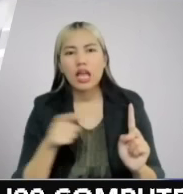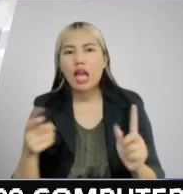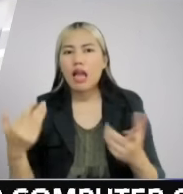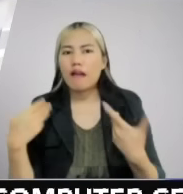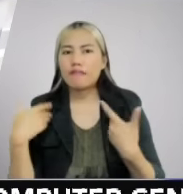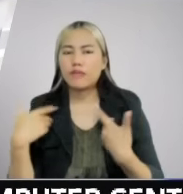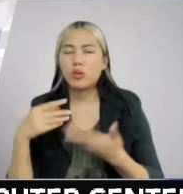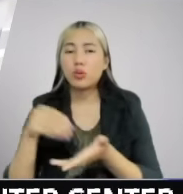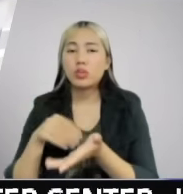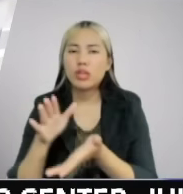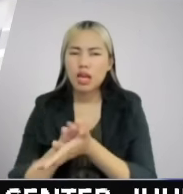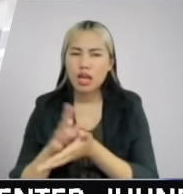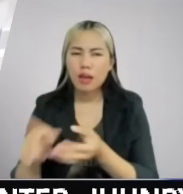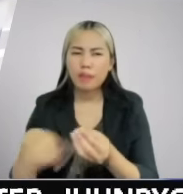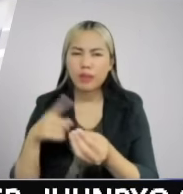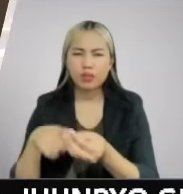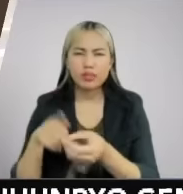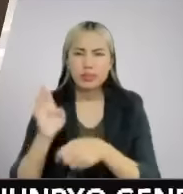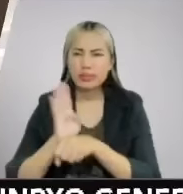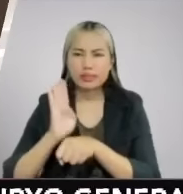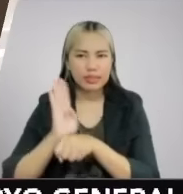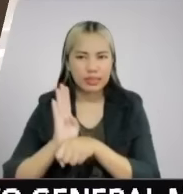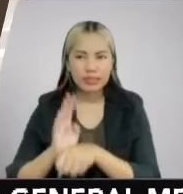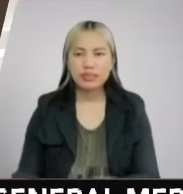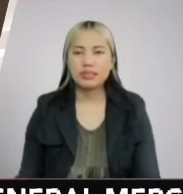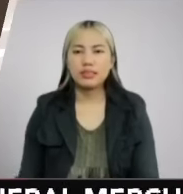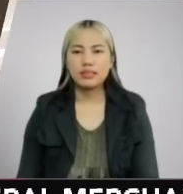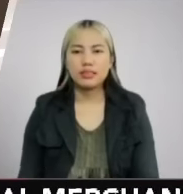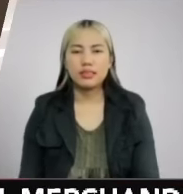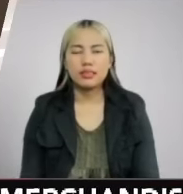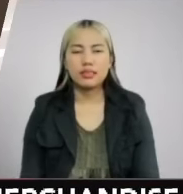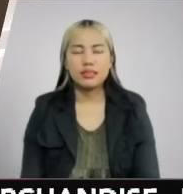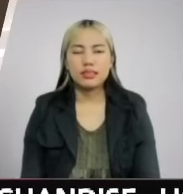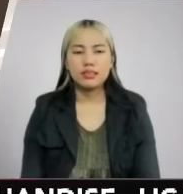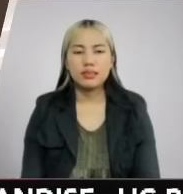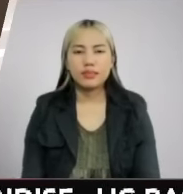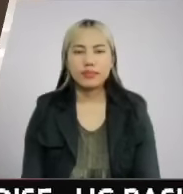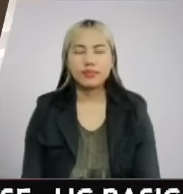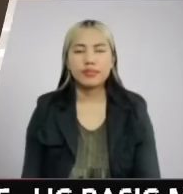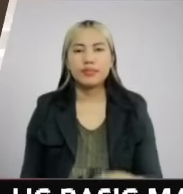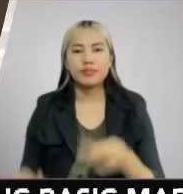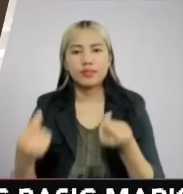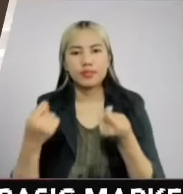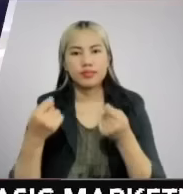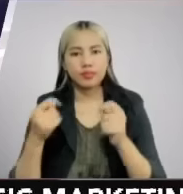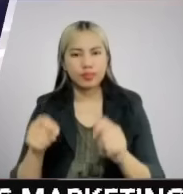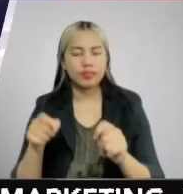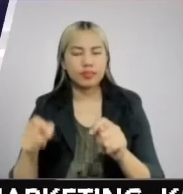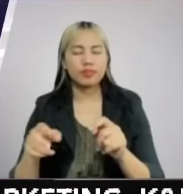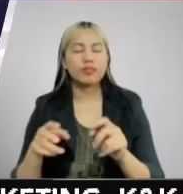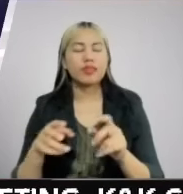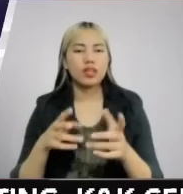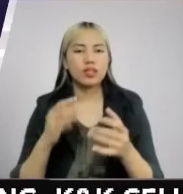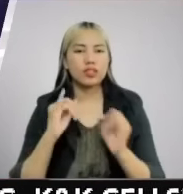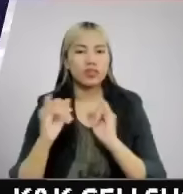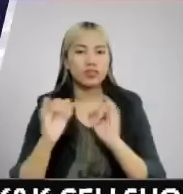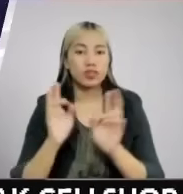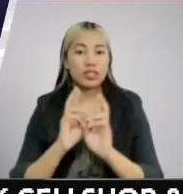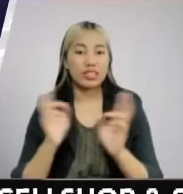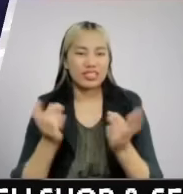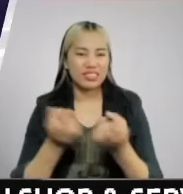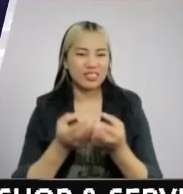related din po doon sa kanilang hanapbuhay sinisikap pang makuhanan ng pahayag ang mga kaanak ng biktima tungkol sa